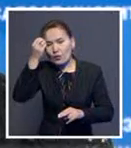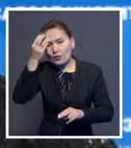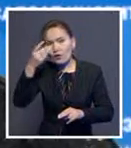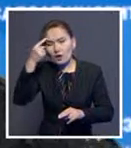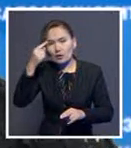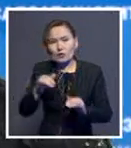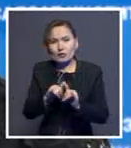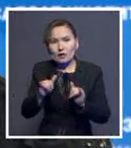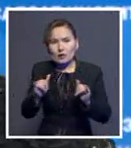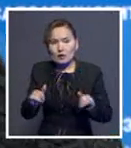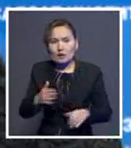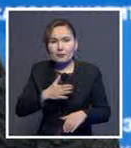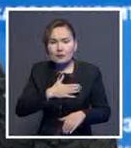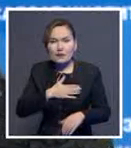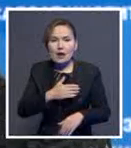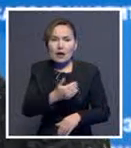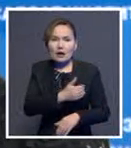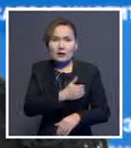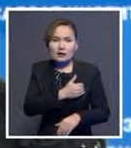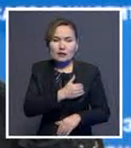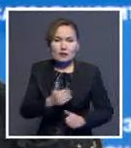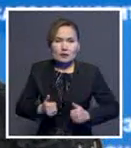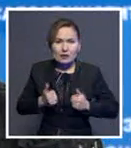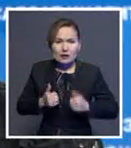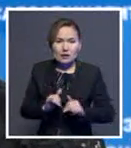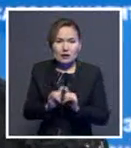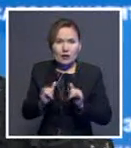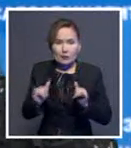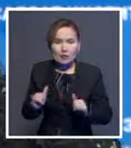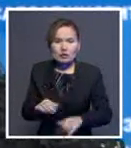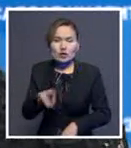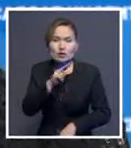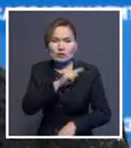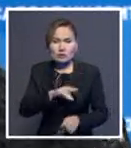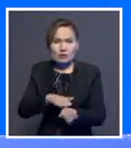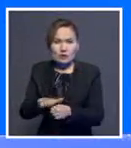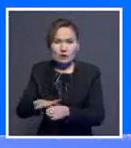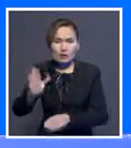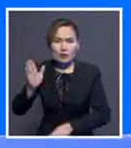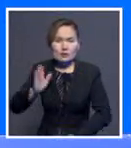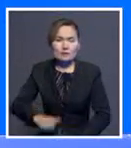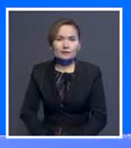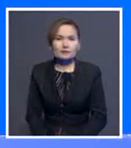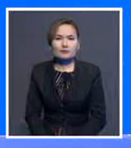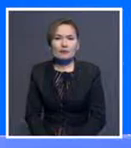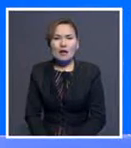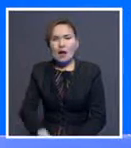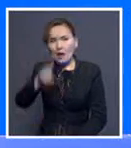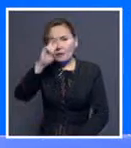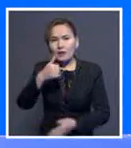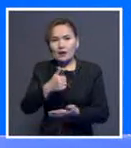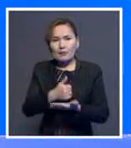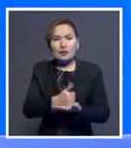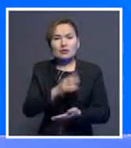рейтингтағы алғашқы орында тұрған елдердің тәжірибесін қарастыру жағы қаралды. Мемлекет басшысының